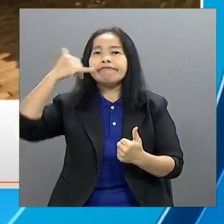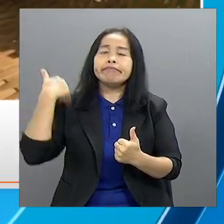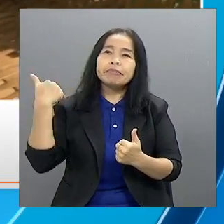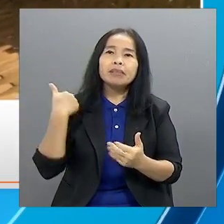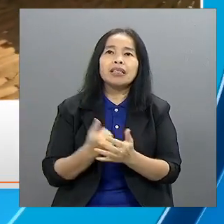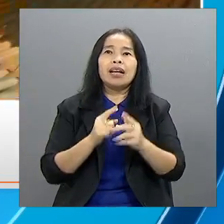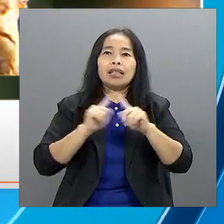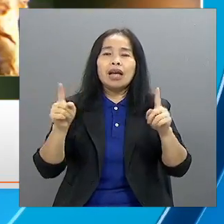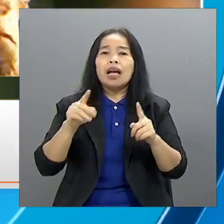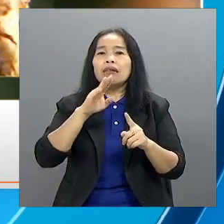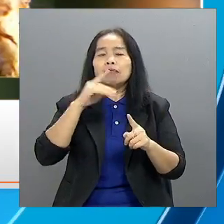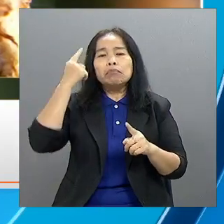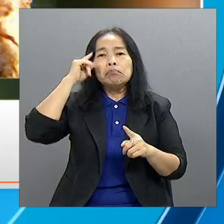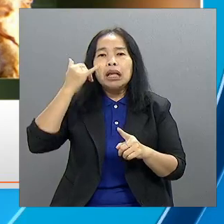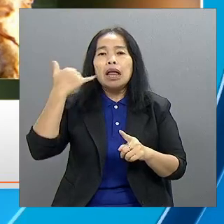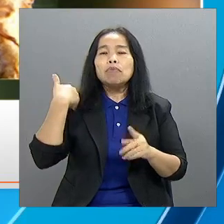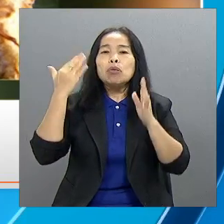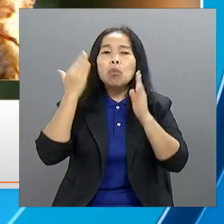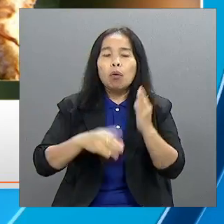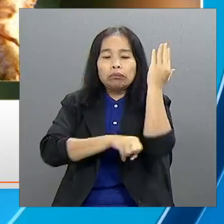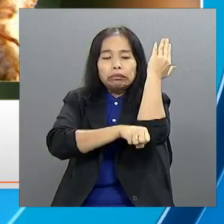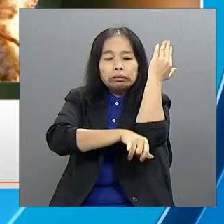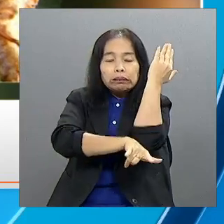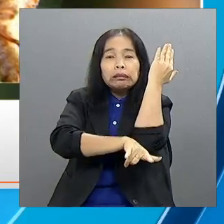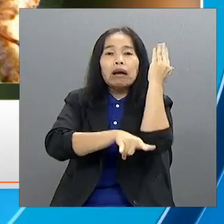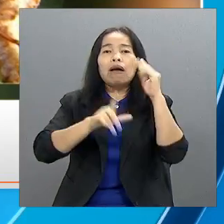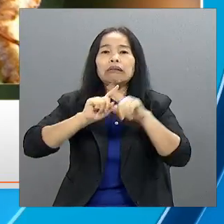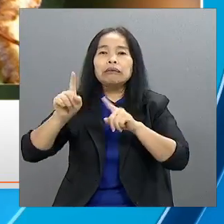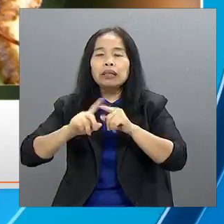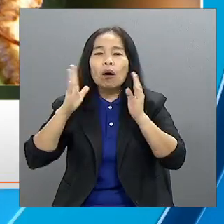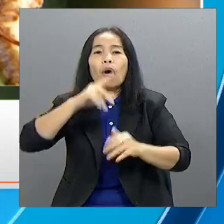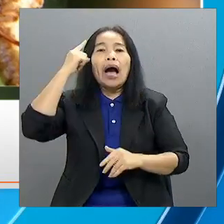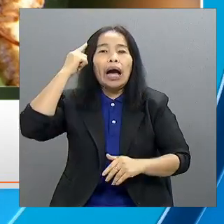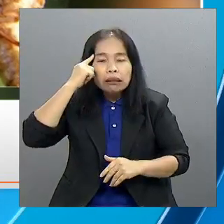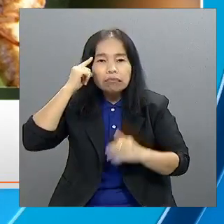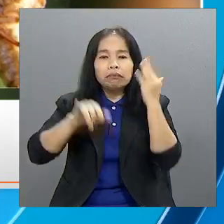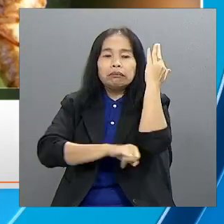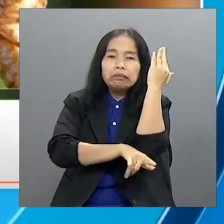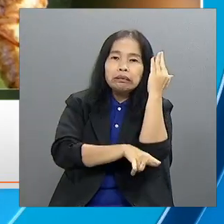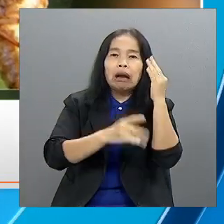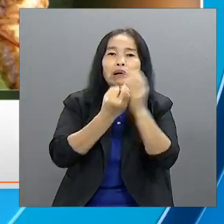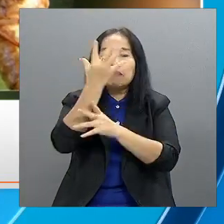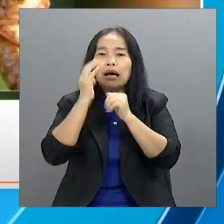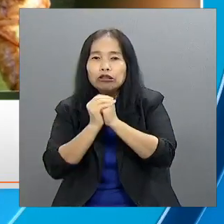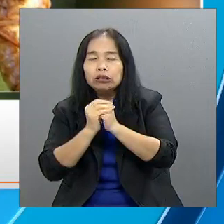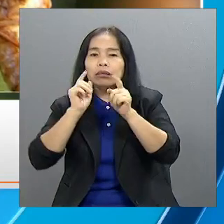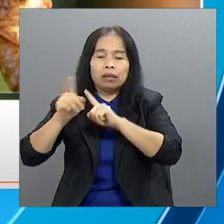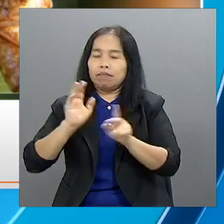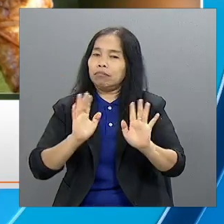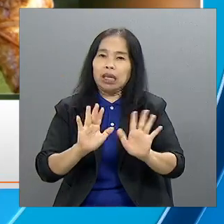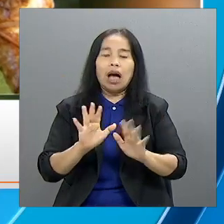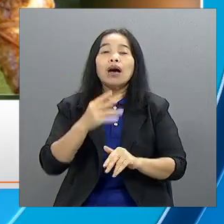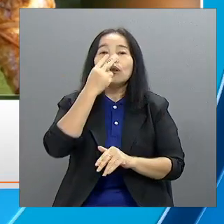หรือเปล่าอะไรเงี้ยจริงๆก็เป็นพวกยาเห็ดอะไรเงี้ยนะ ครับ ซึ่งอันนี้มันไม่มีคุณสมบัติเหมือนทางเช่าก็ไปลองถาม